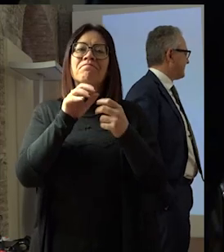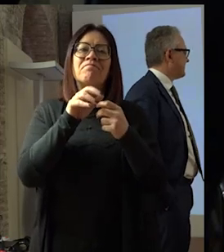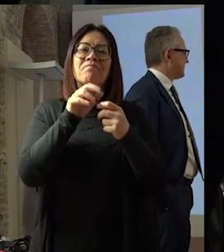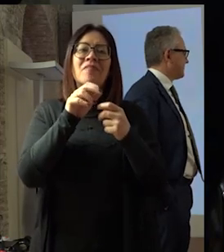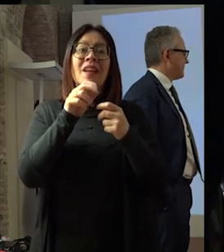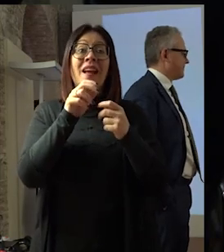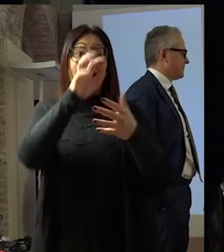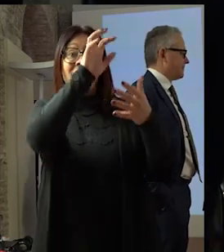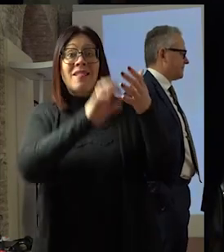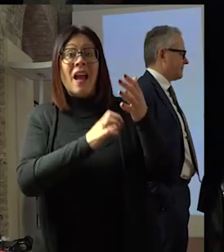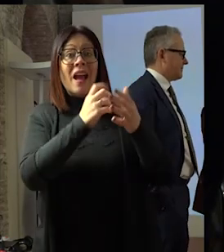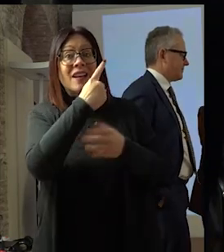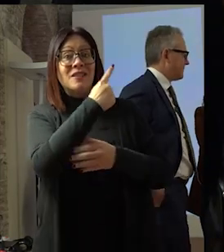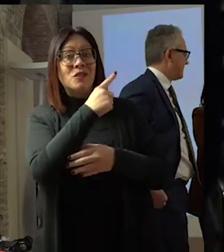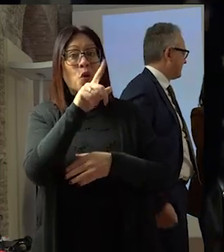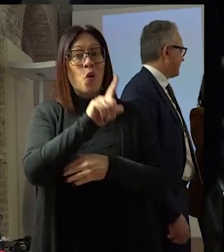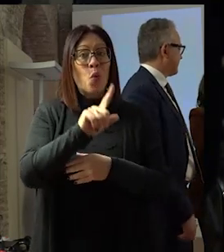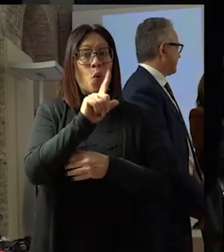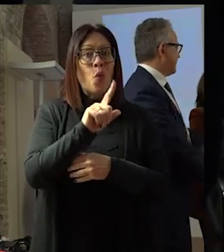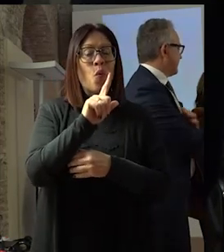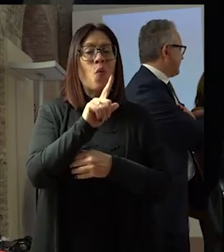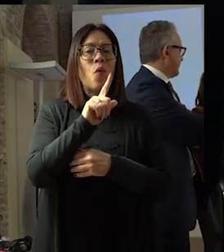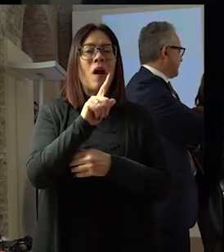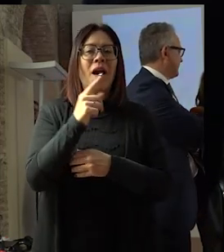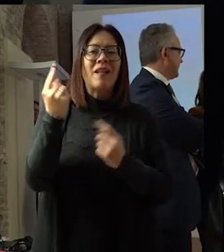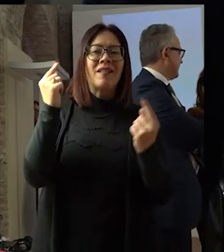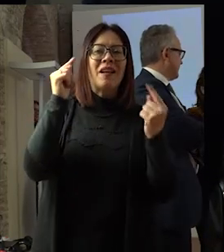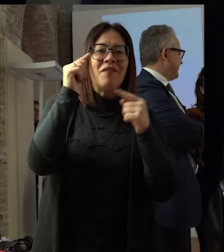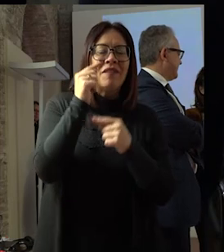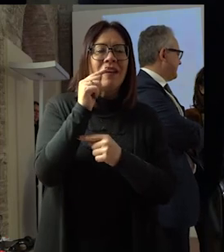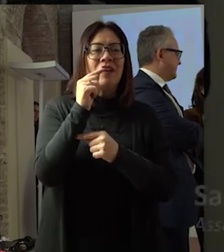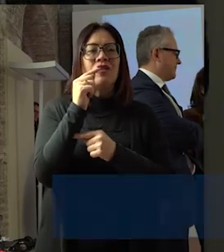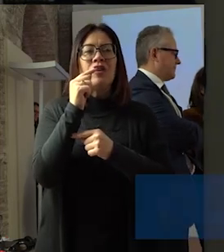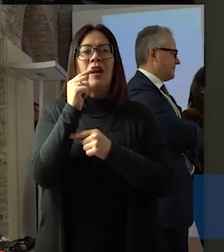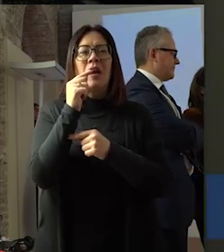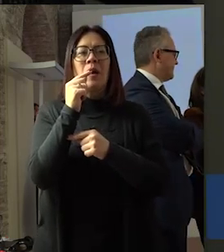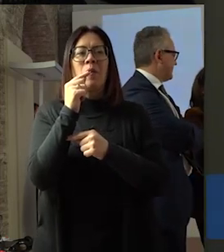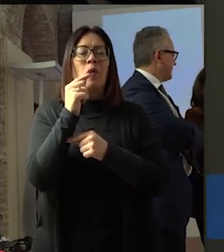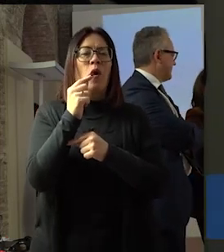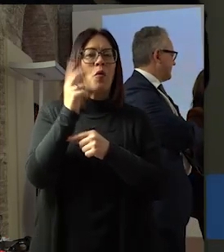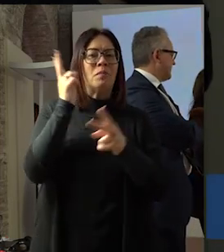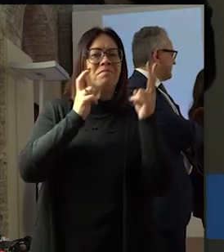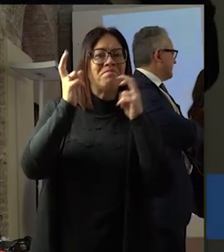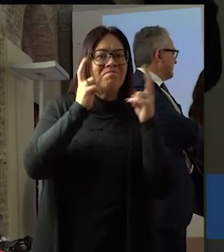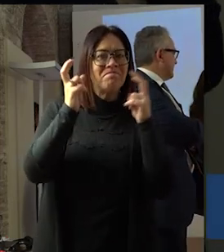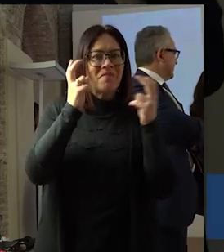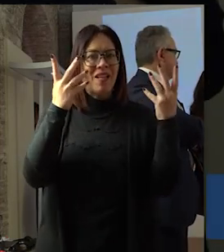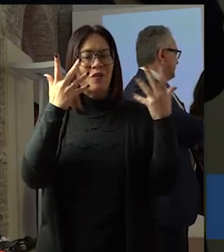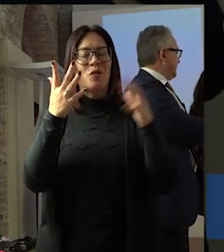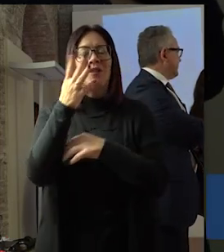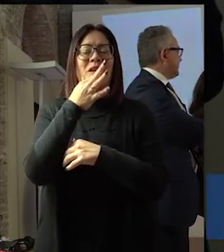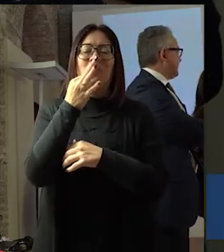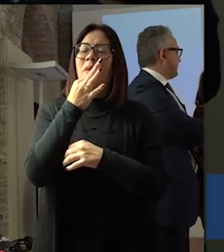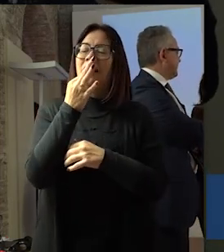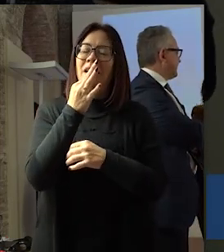veramente difficile parlare dopo tutte le belle cose che ho sentito e soprattutto